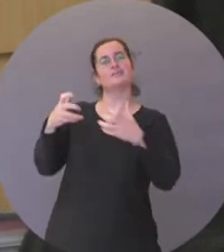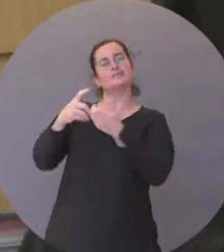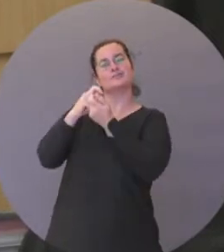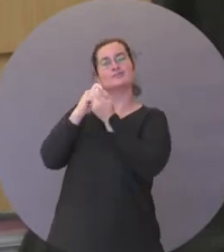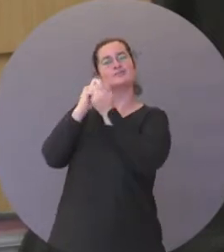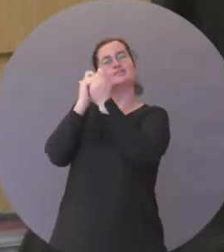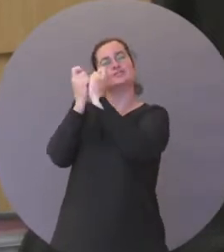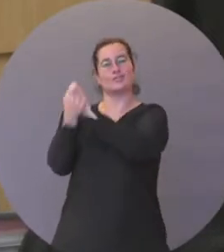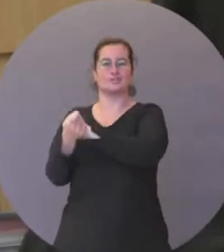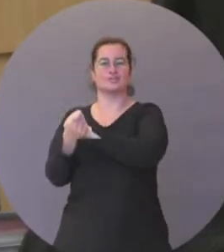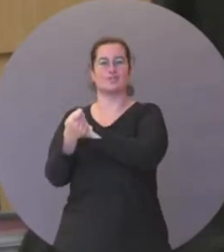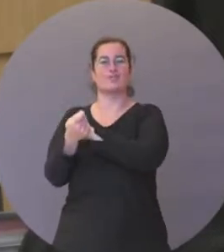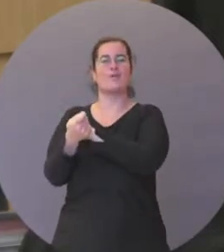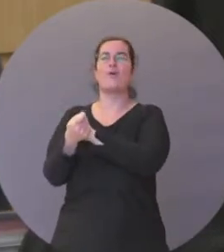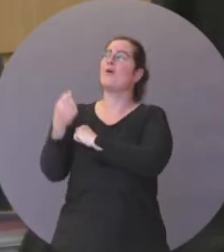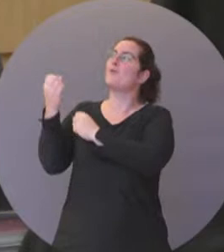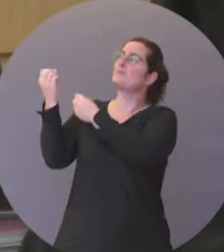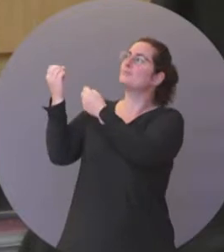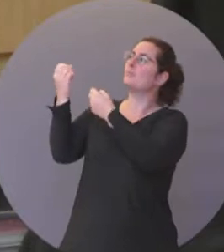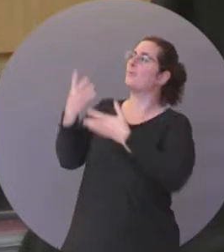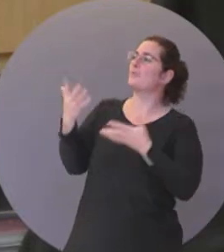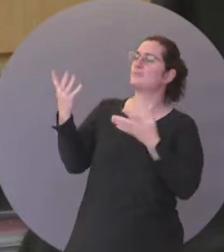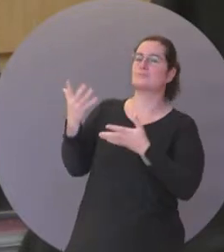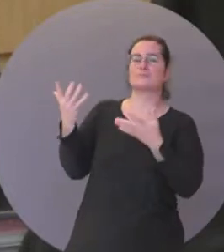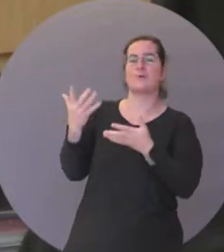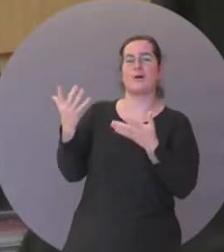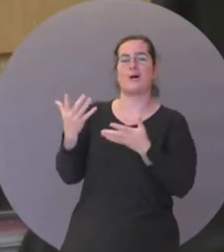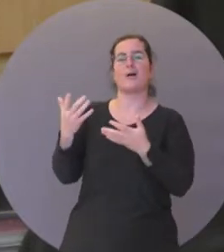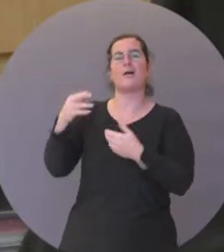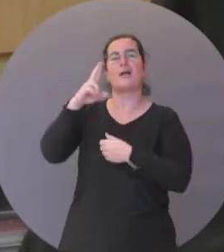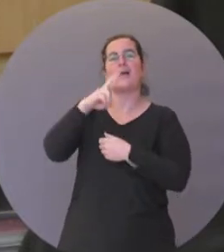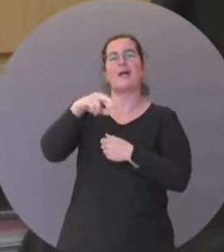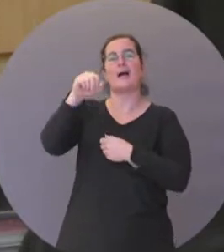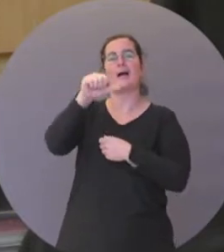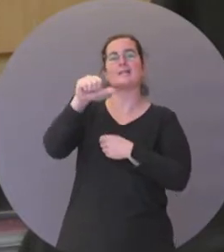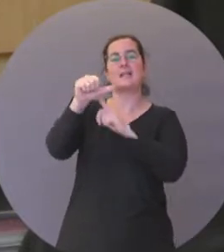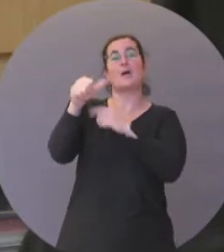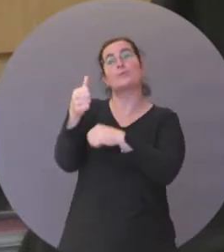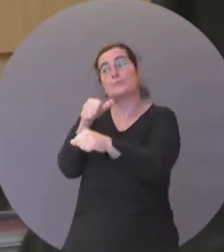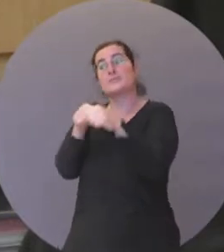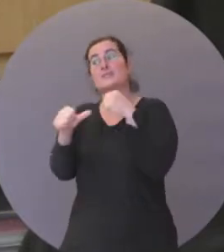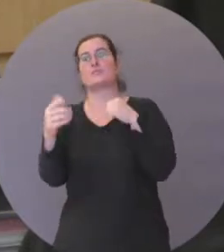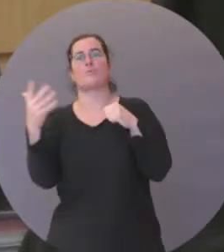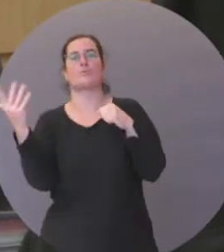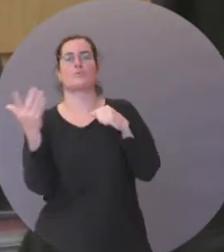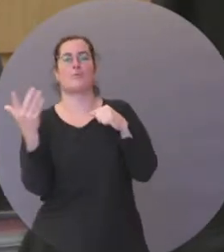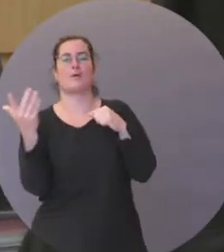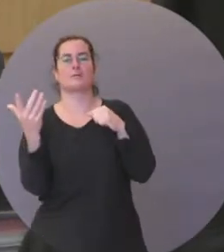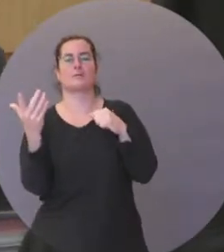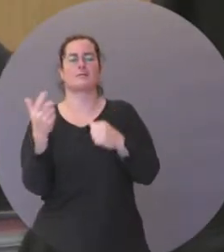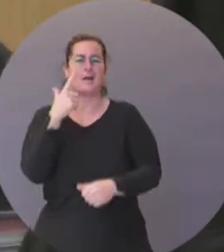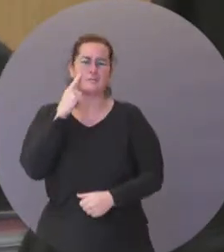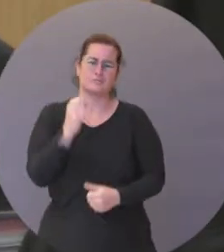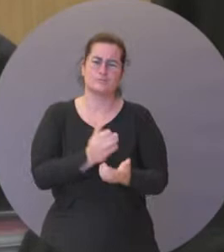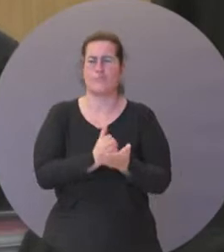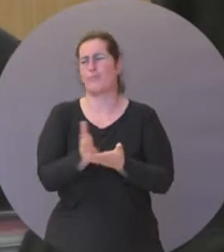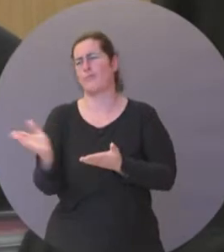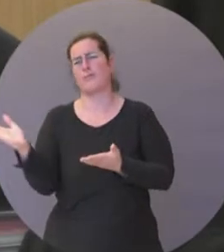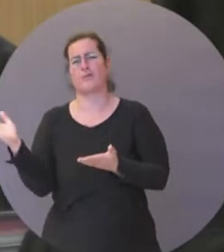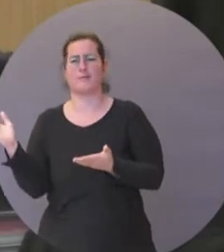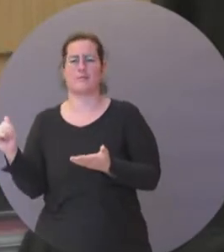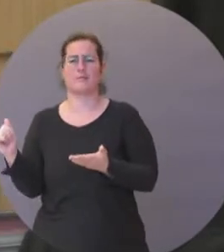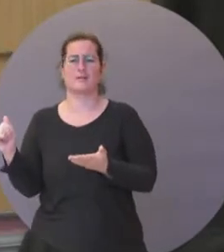en un stylant la notion de contrepartie au sa attention aux dérives les